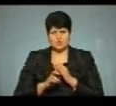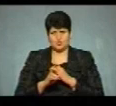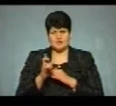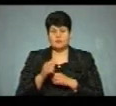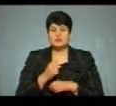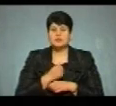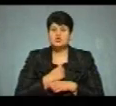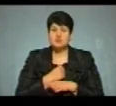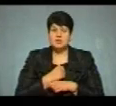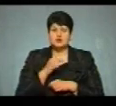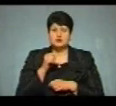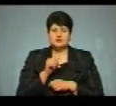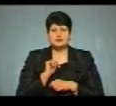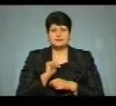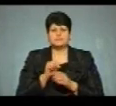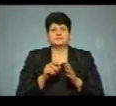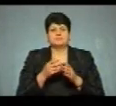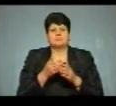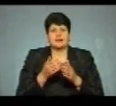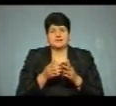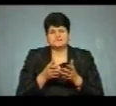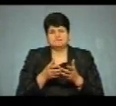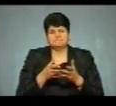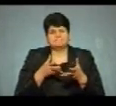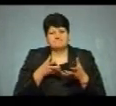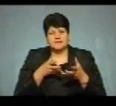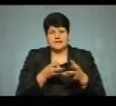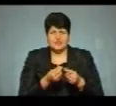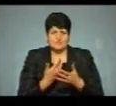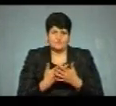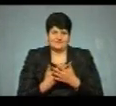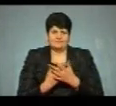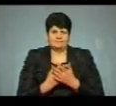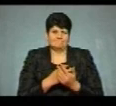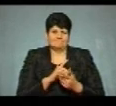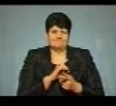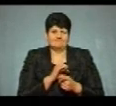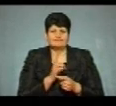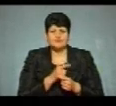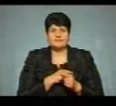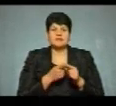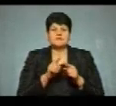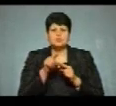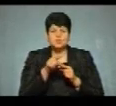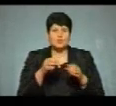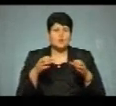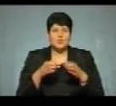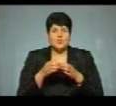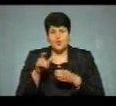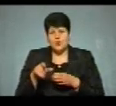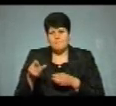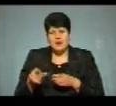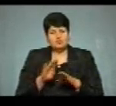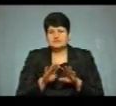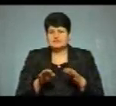тоді під певним тиском і певних сил цю громаду